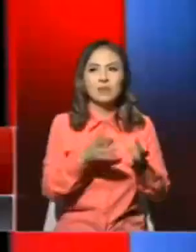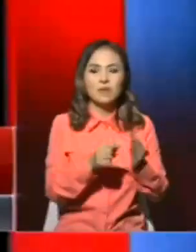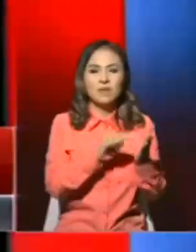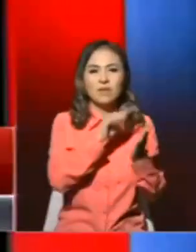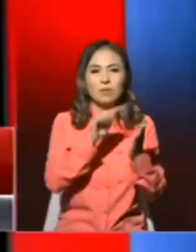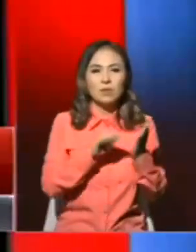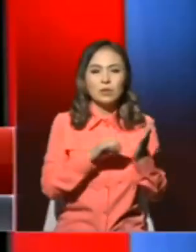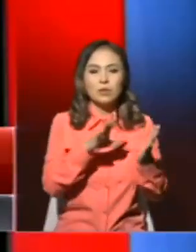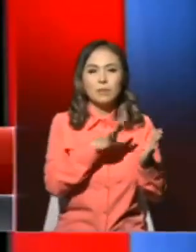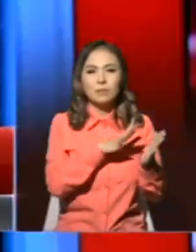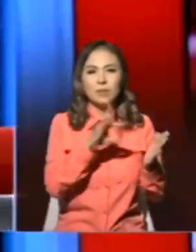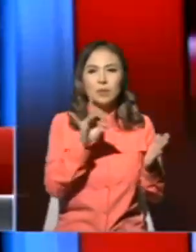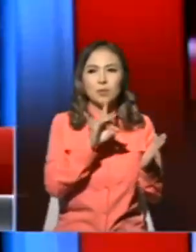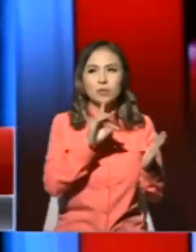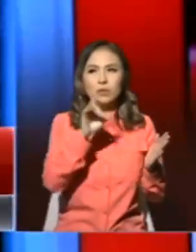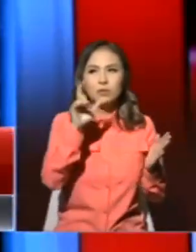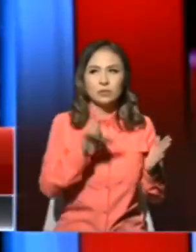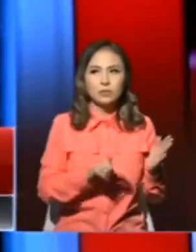қойған Руслан Берденов.